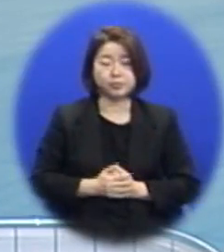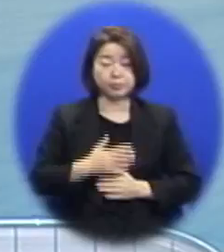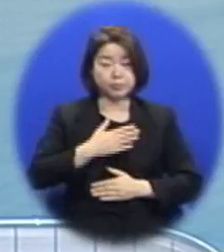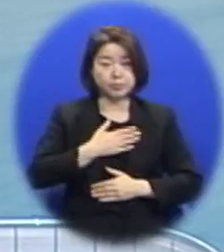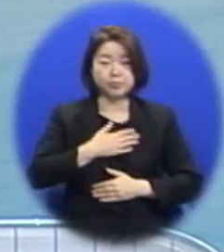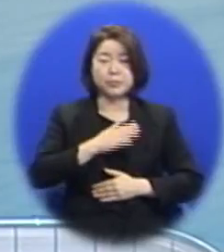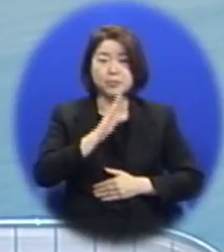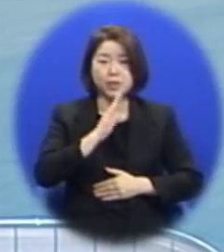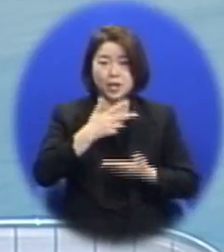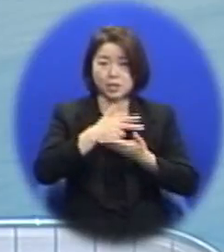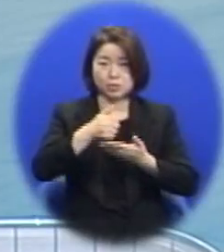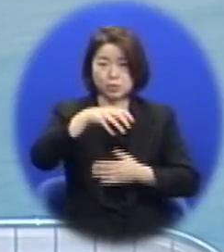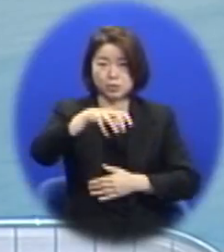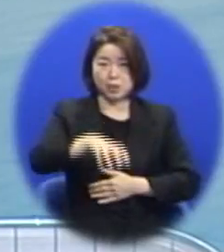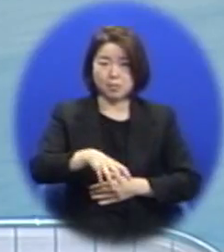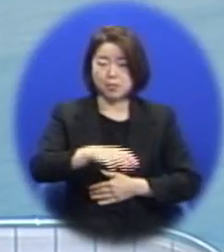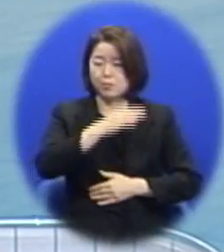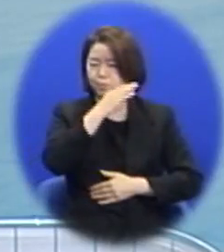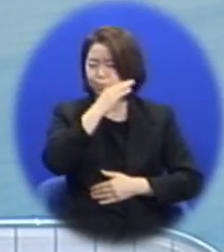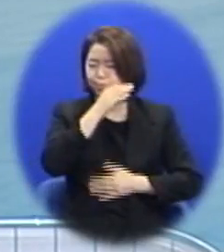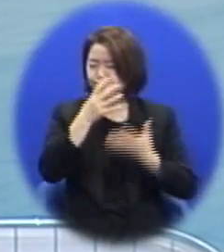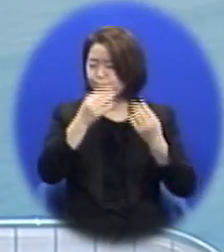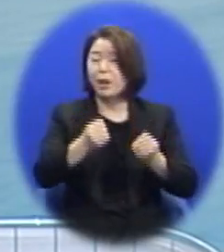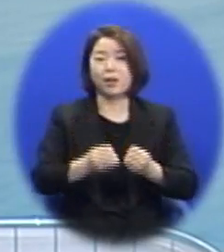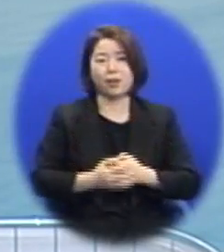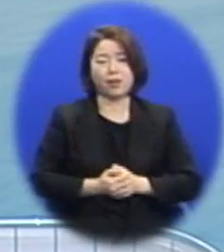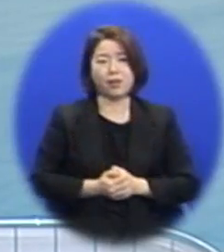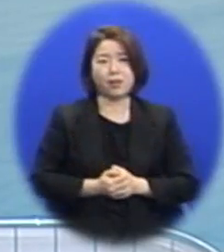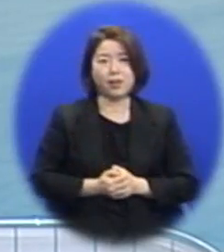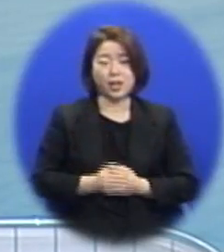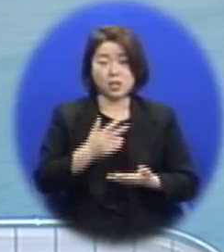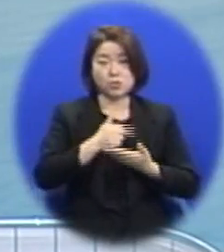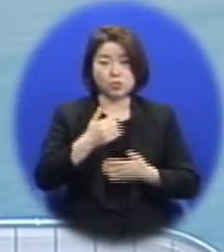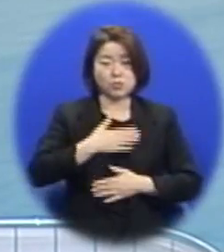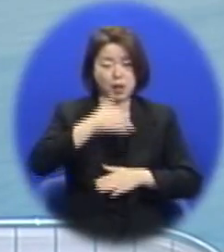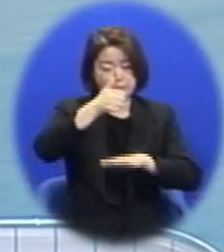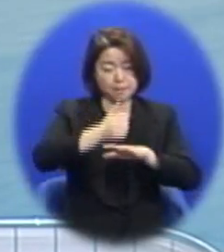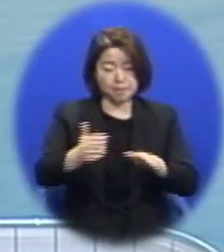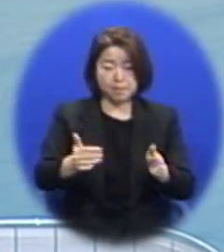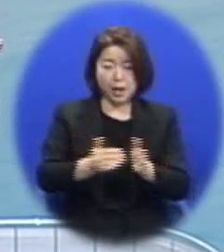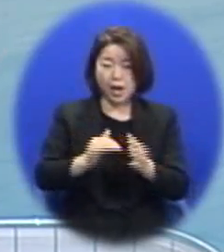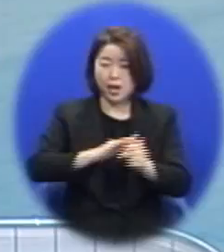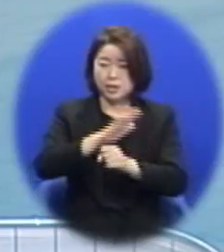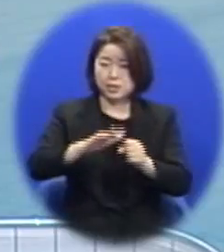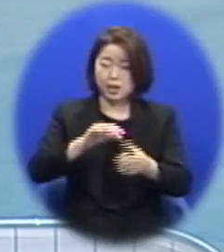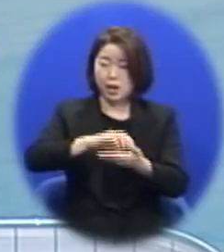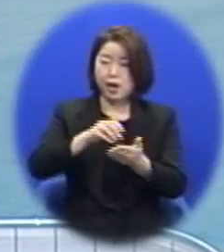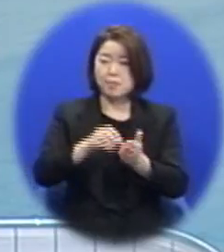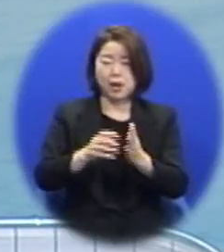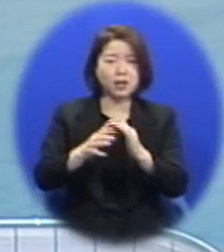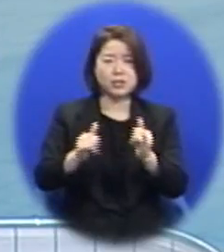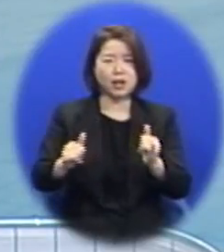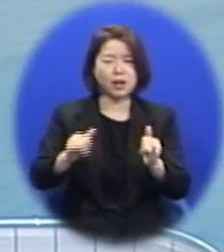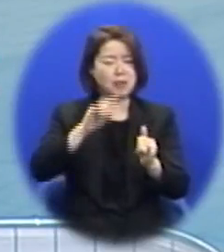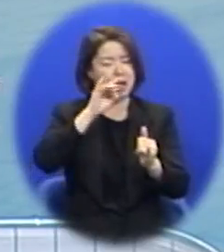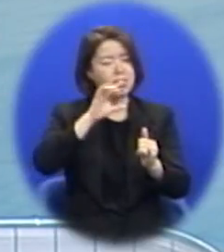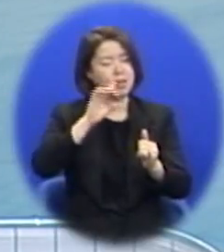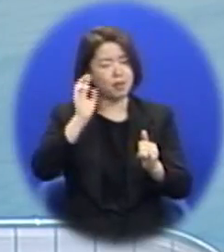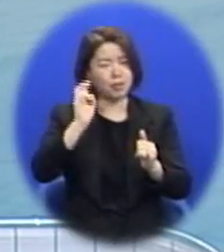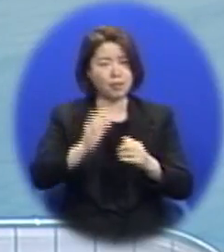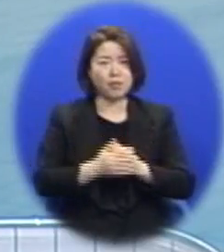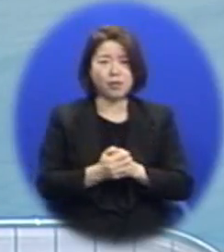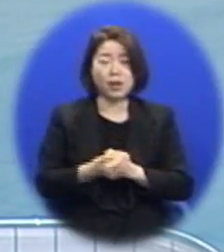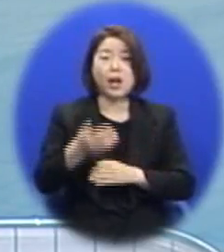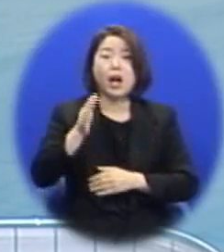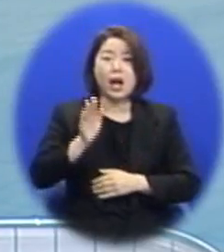저는 정말 주님 앞에 부끄러운 게 많습니다. 주님이 저를 끝까지 그렇게 사랑하실 만한 사람이 못 돼요.